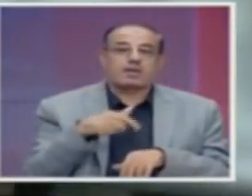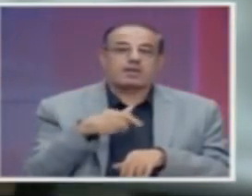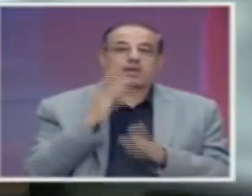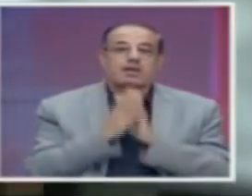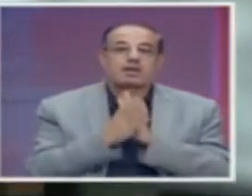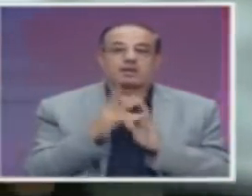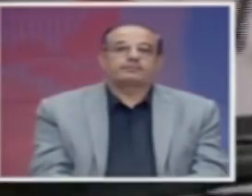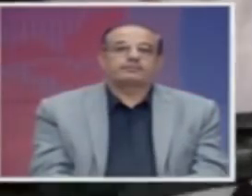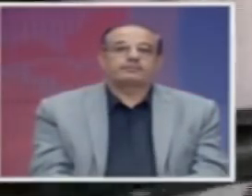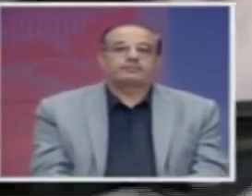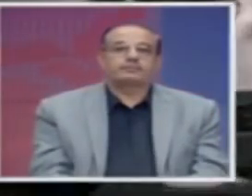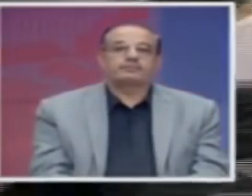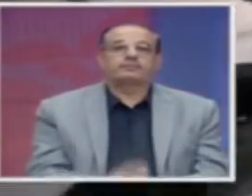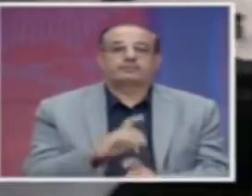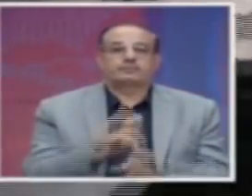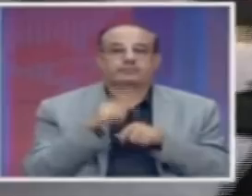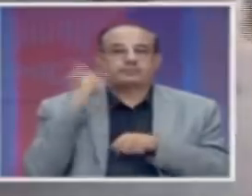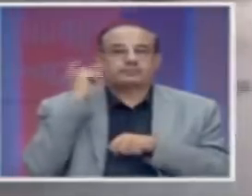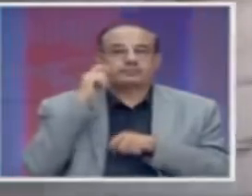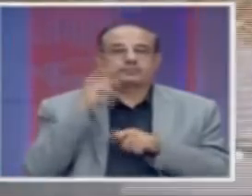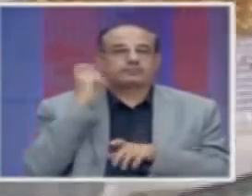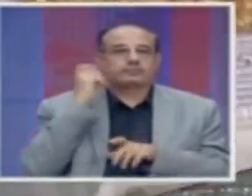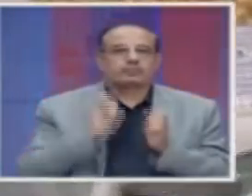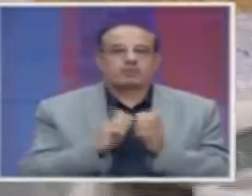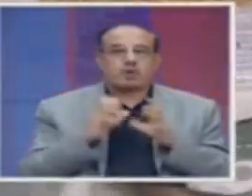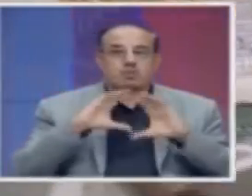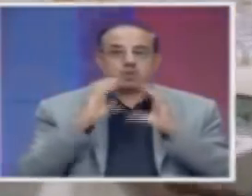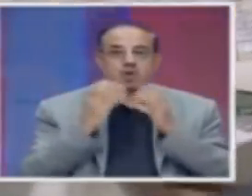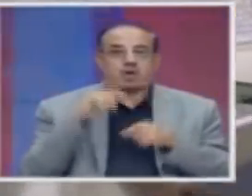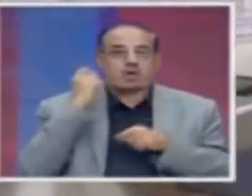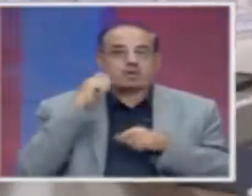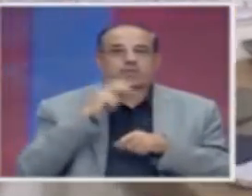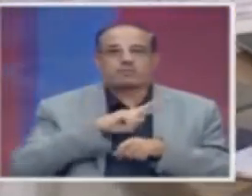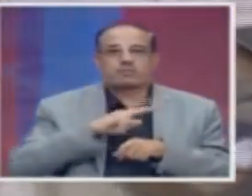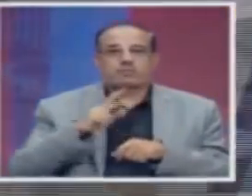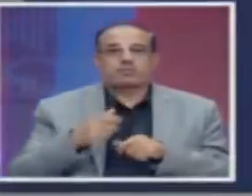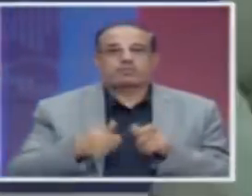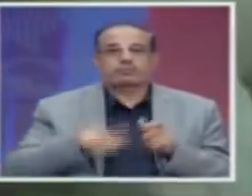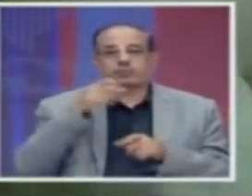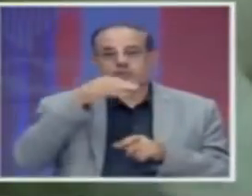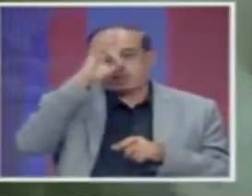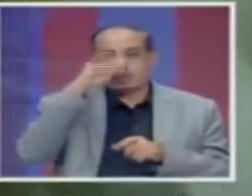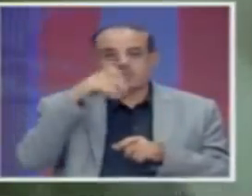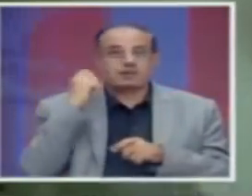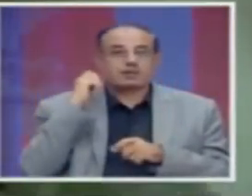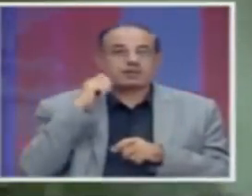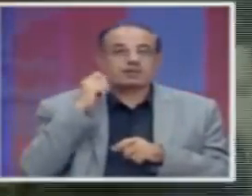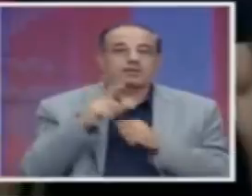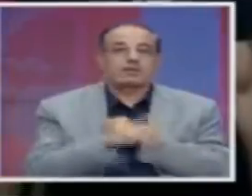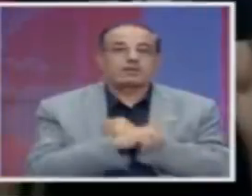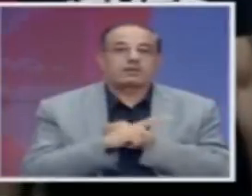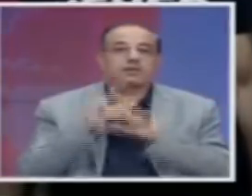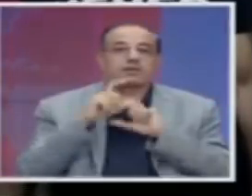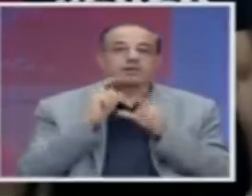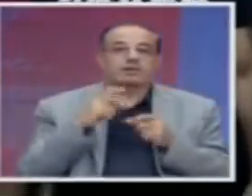حكم مخالفة. وفي مجال ضبط التشكيلات العصابية والقضايا المتنوعة، نجحت أجهزة الوزارة خلال أسبوع